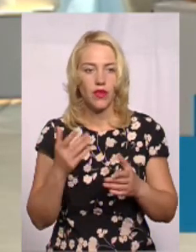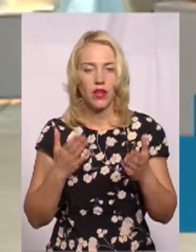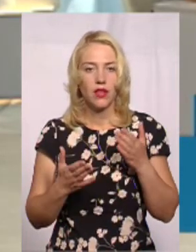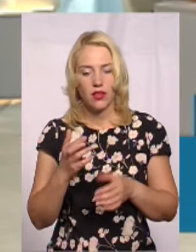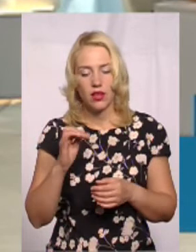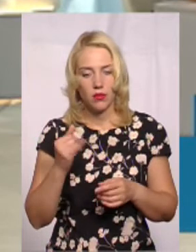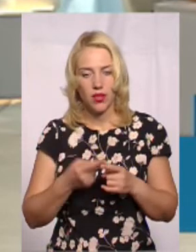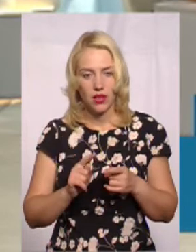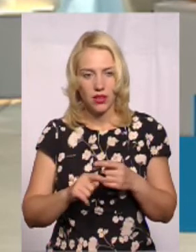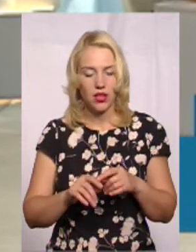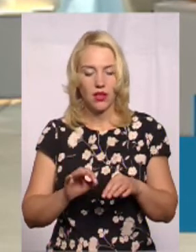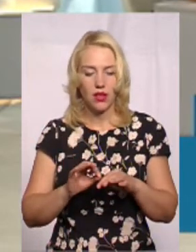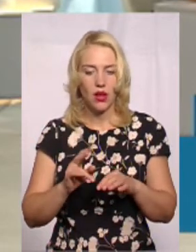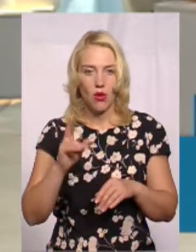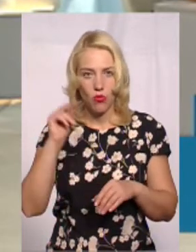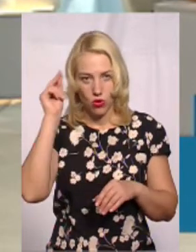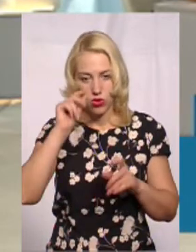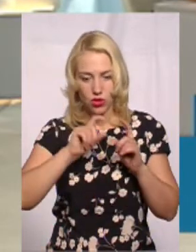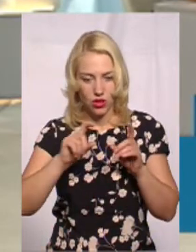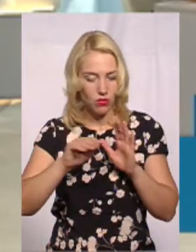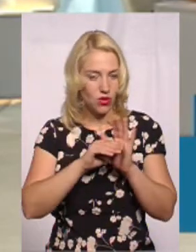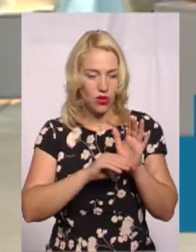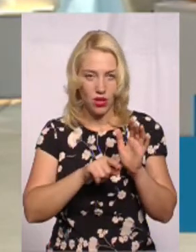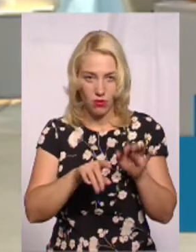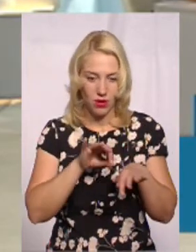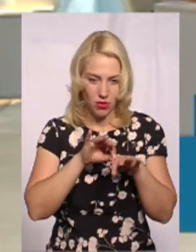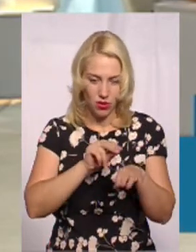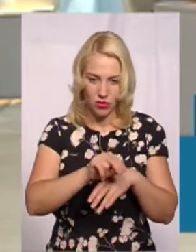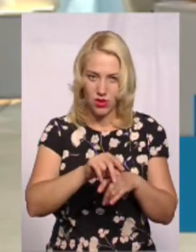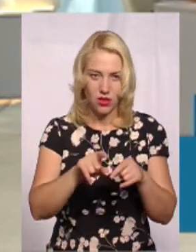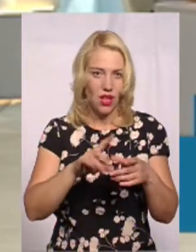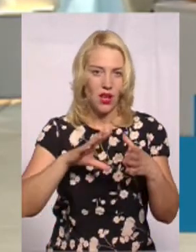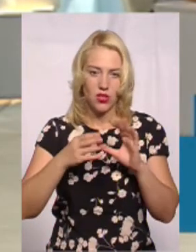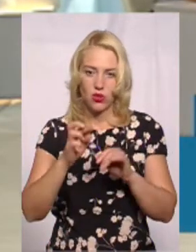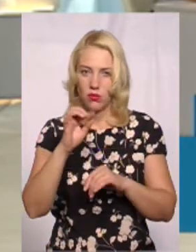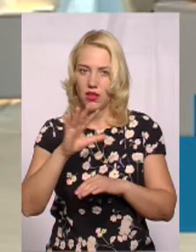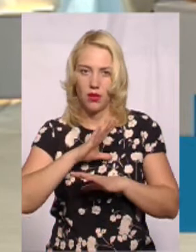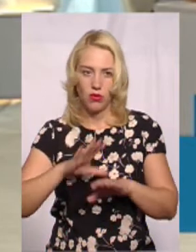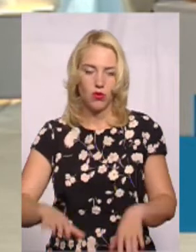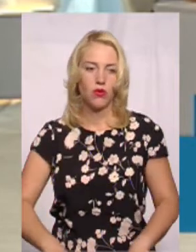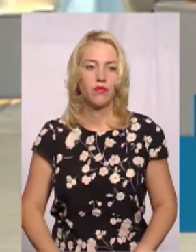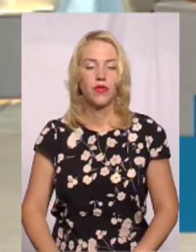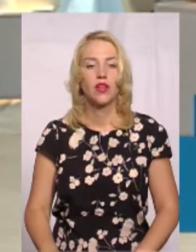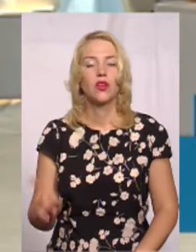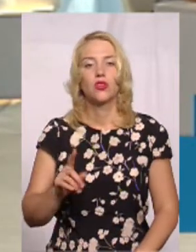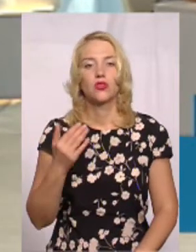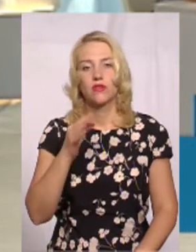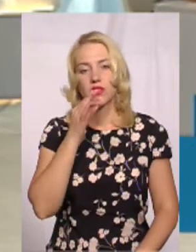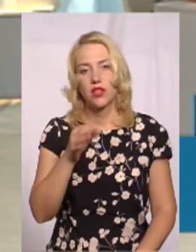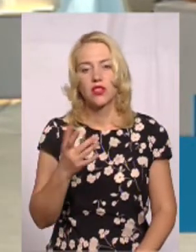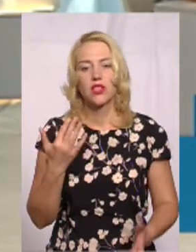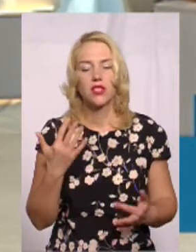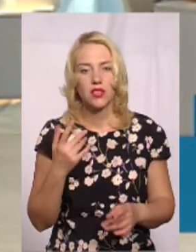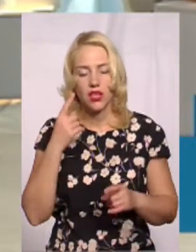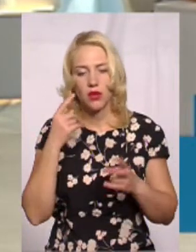їх вести лише по шкільній програмі, то ну, ніякого результату не було б. Пане Олександре, що ви скажете, наскільки доцільно